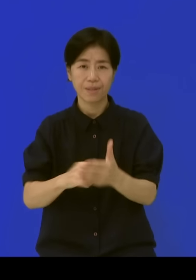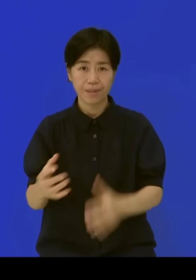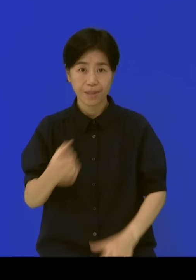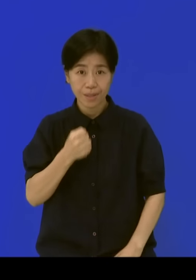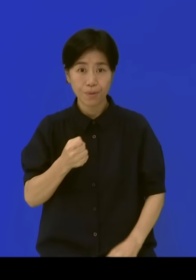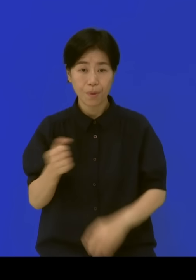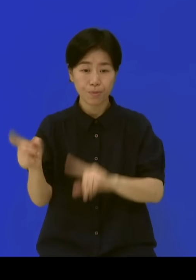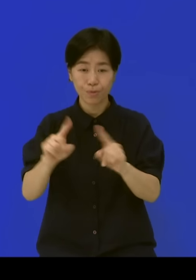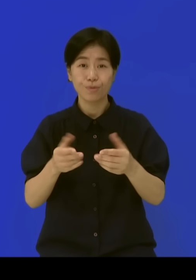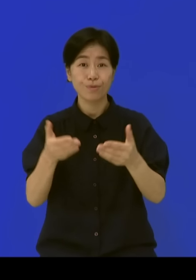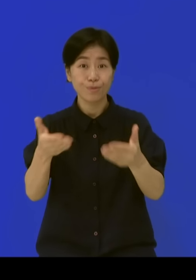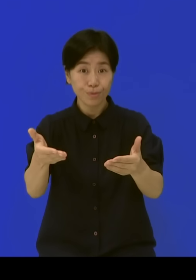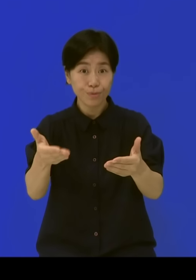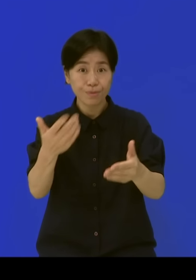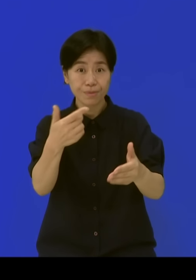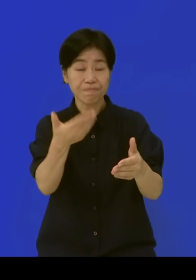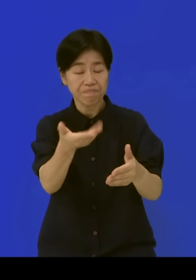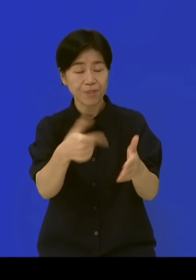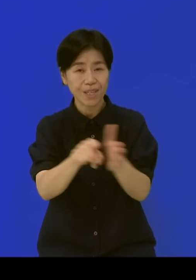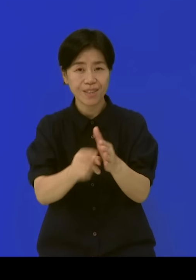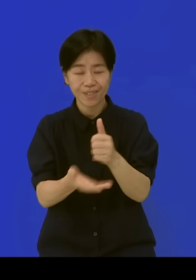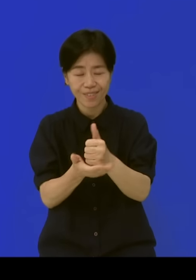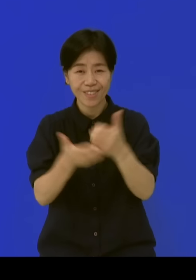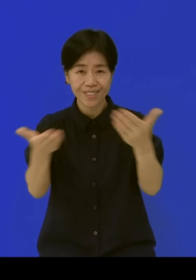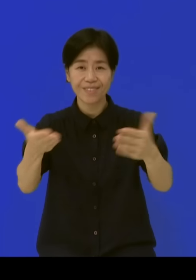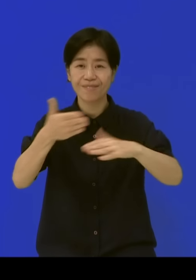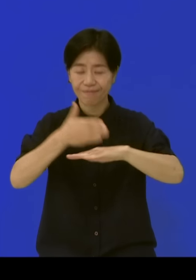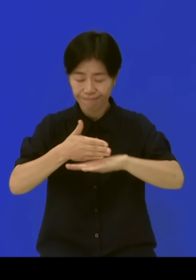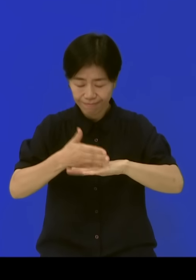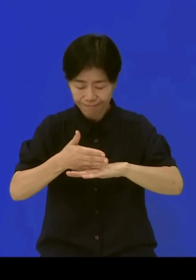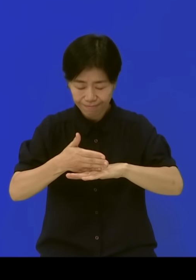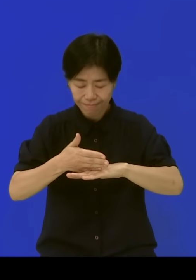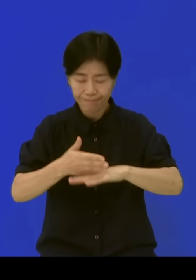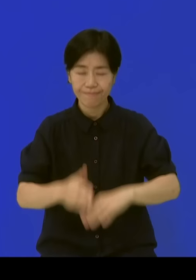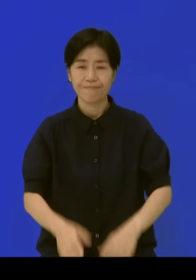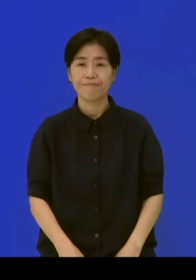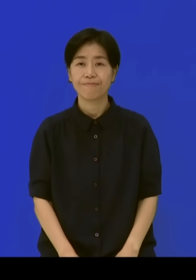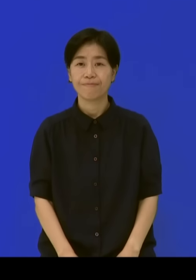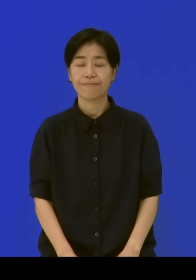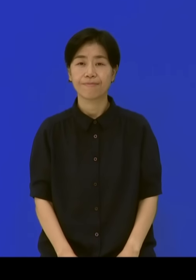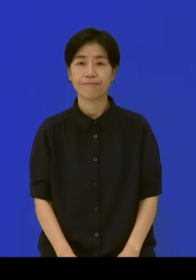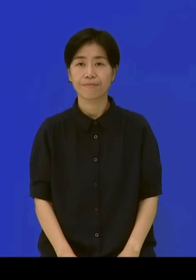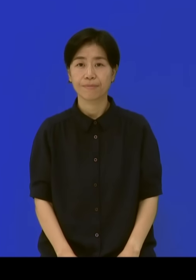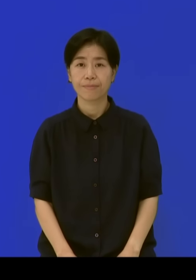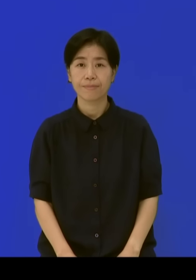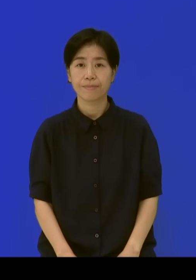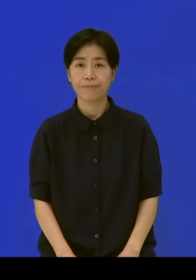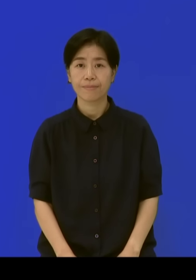우리 이기범 교수님을 저희가 열심히 응원하겠습니다. 감사합니다. 네, 오늘 기회까지 고맙습니다. 감사합니다.